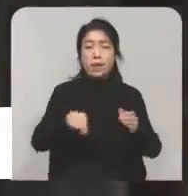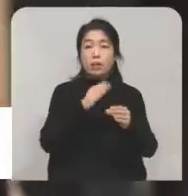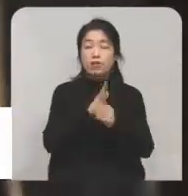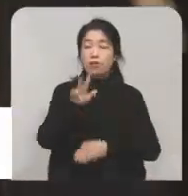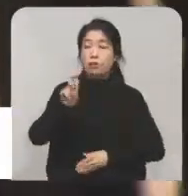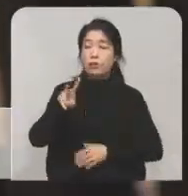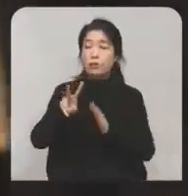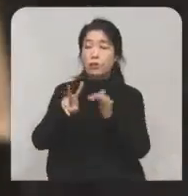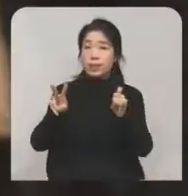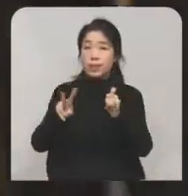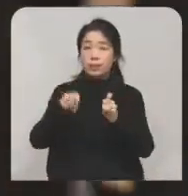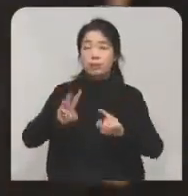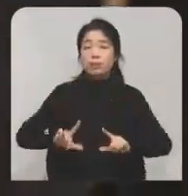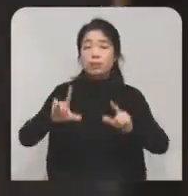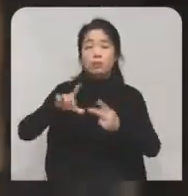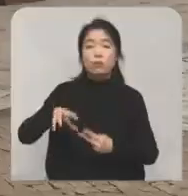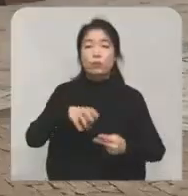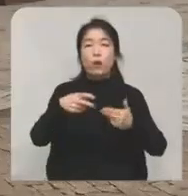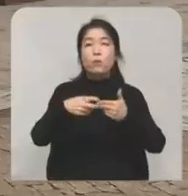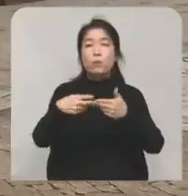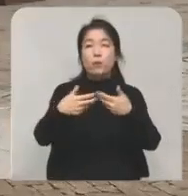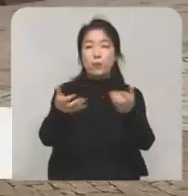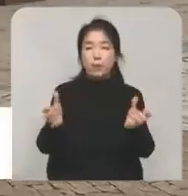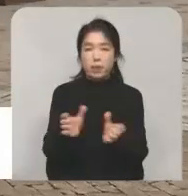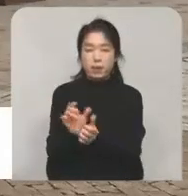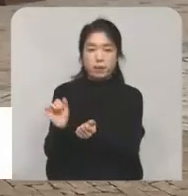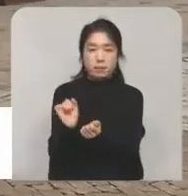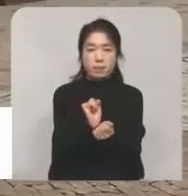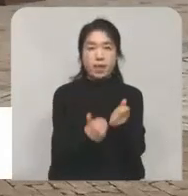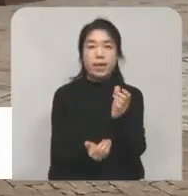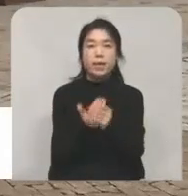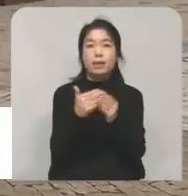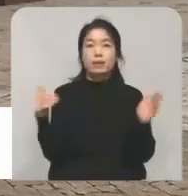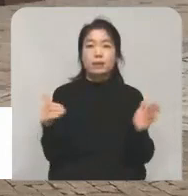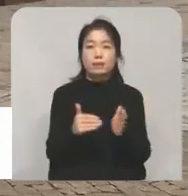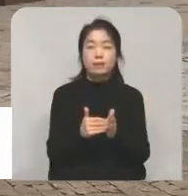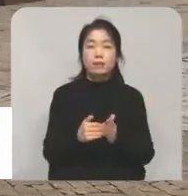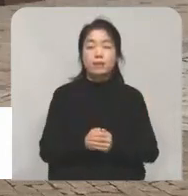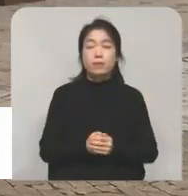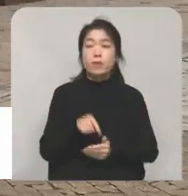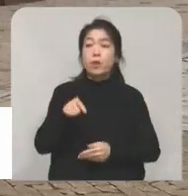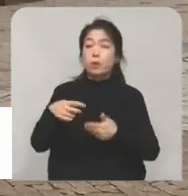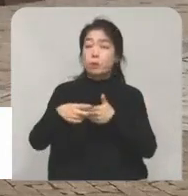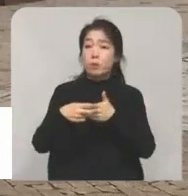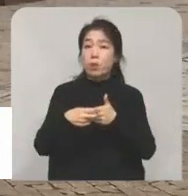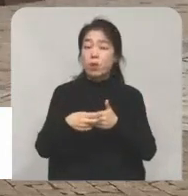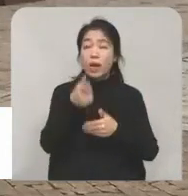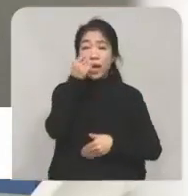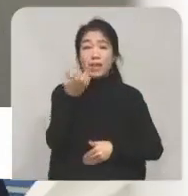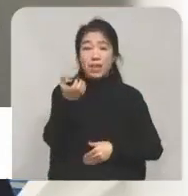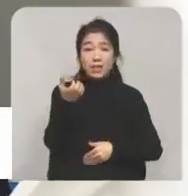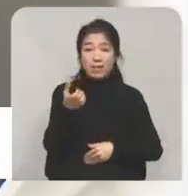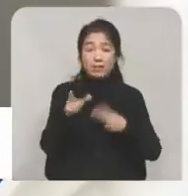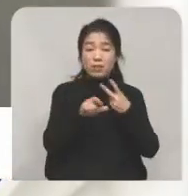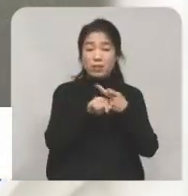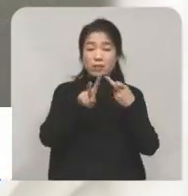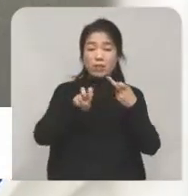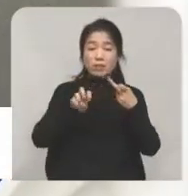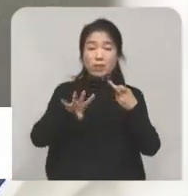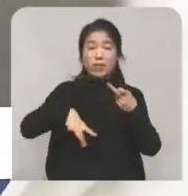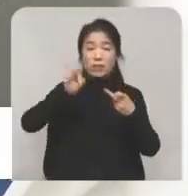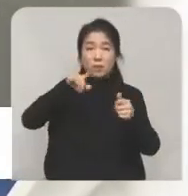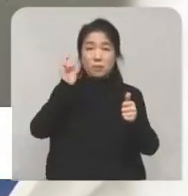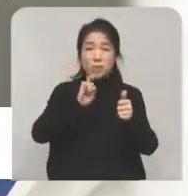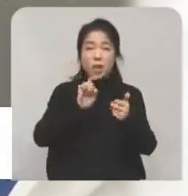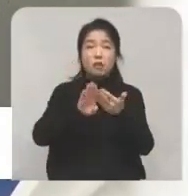분명히 광주 동구의 한 요양병원에서 집단 감염 됐습니다 해당 병원은 지난 달 24일 첫 확정일자가